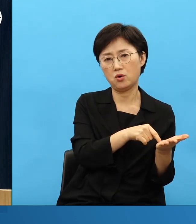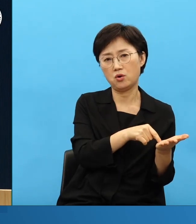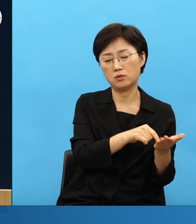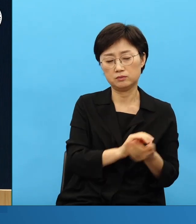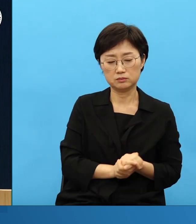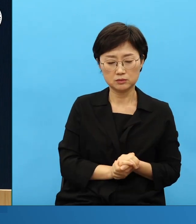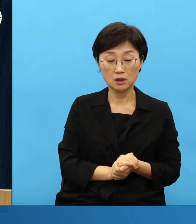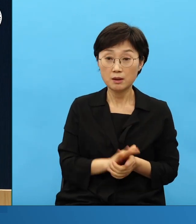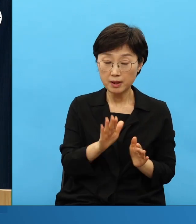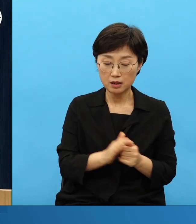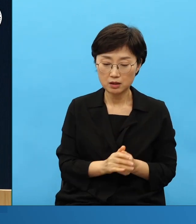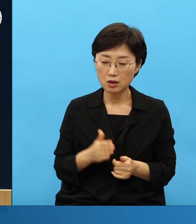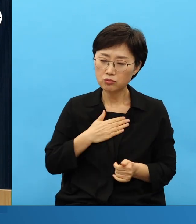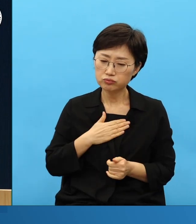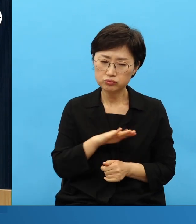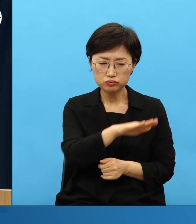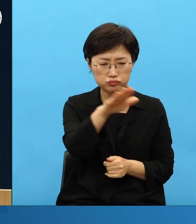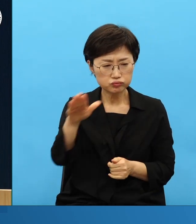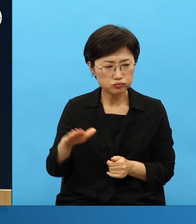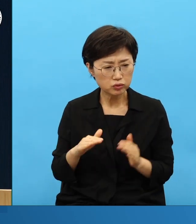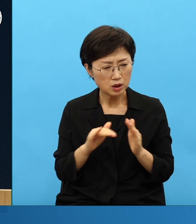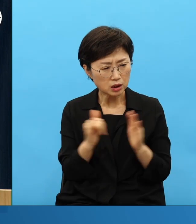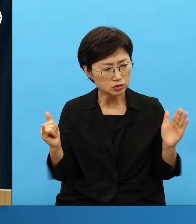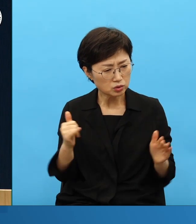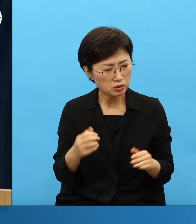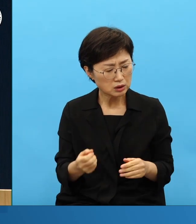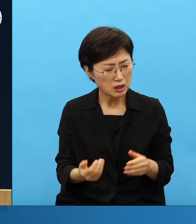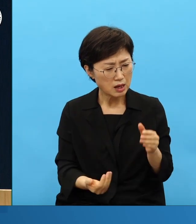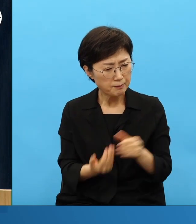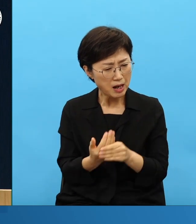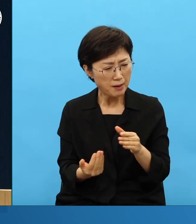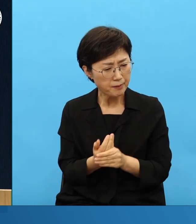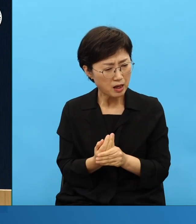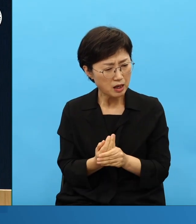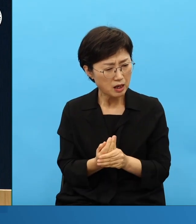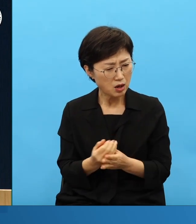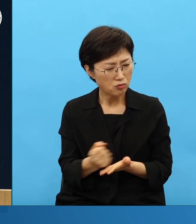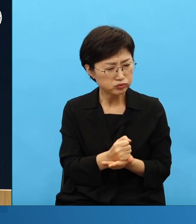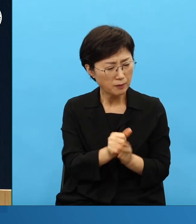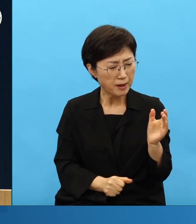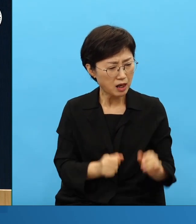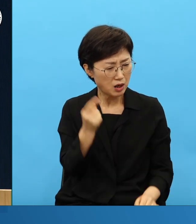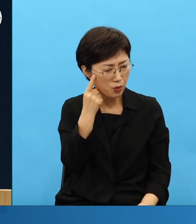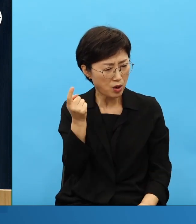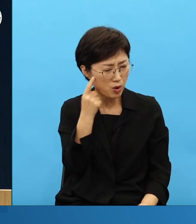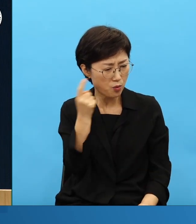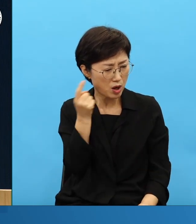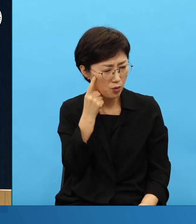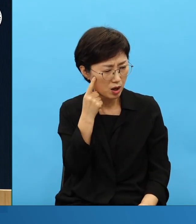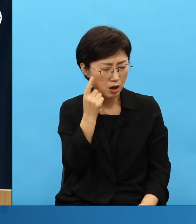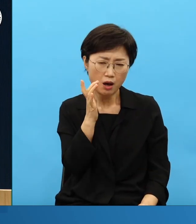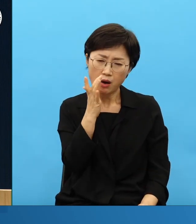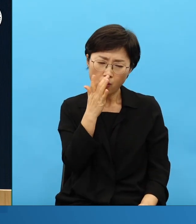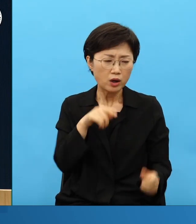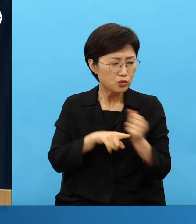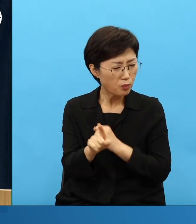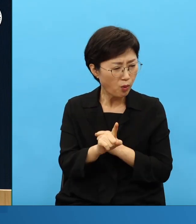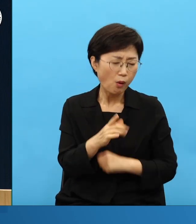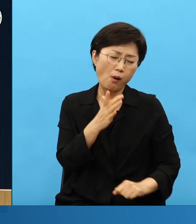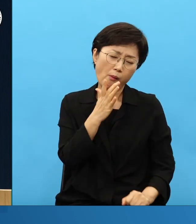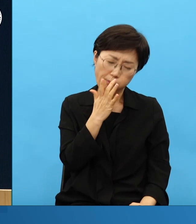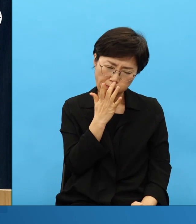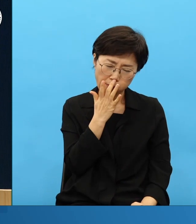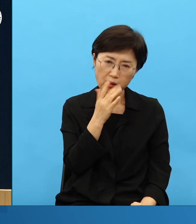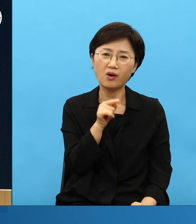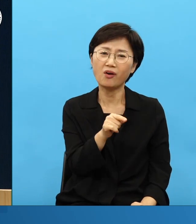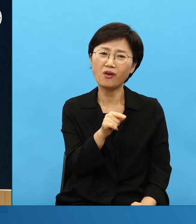집안이 왜 이랬지? 이런 사람도 있고요. 답을 못 찾는 거예요. People don't know. They ask question, why are these things happening to my family, to my household? They